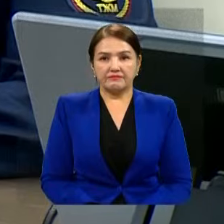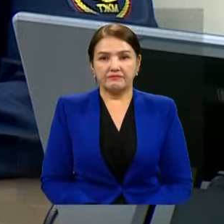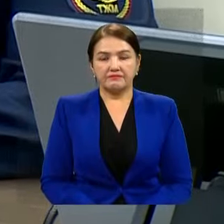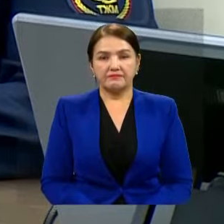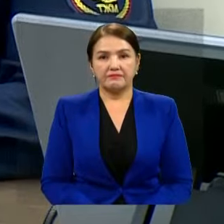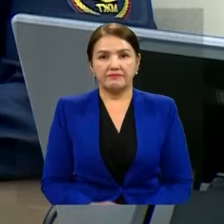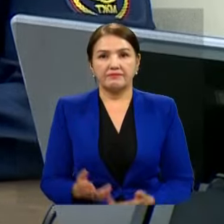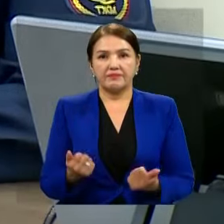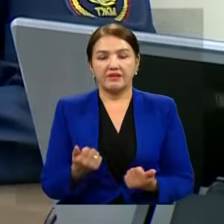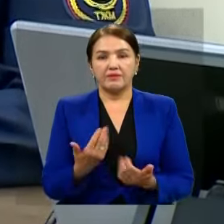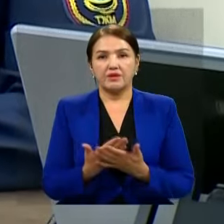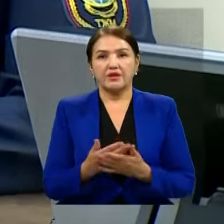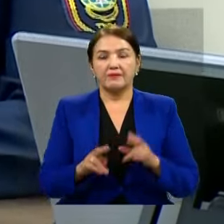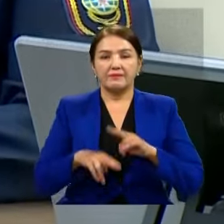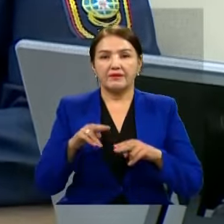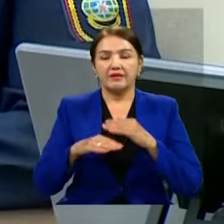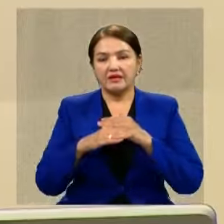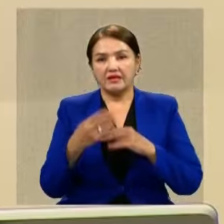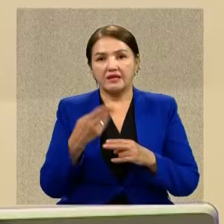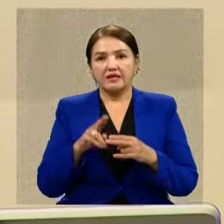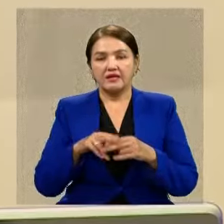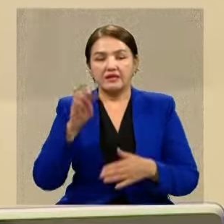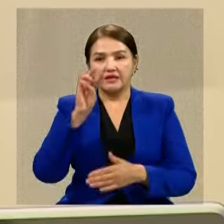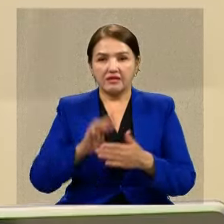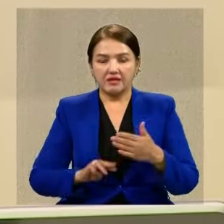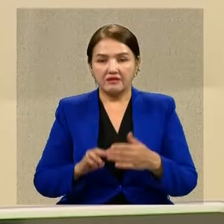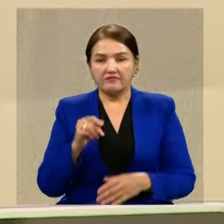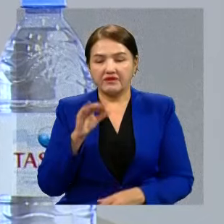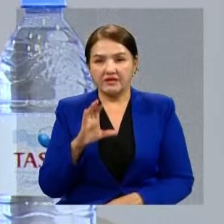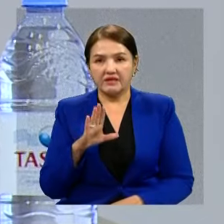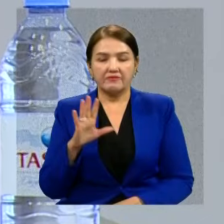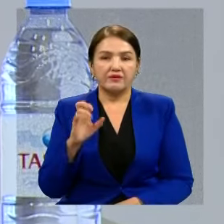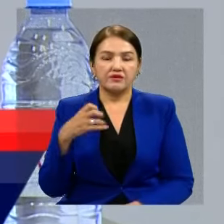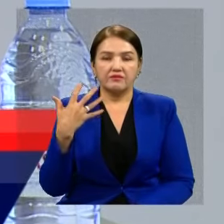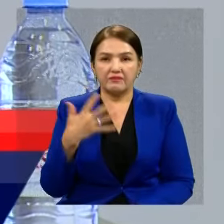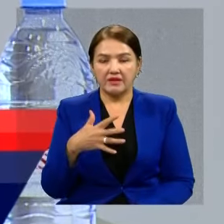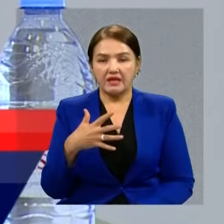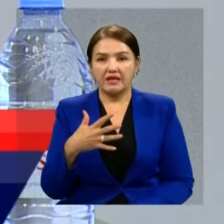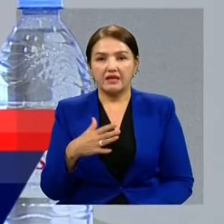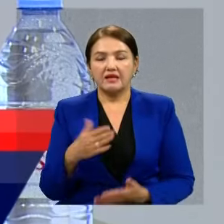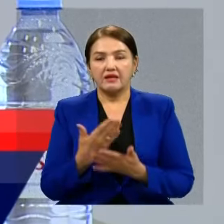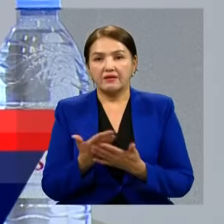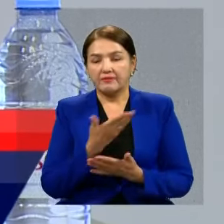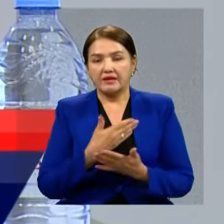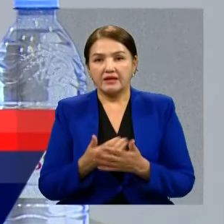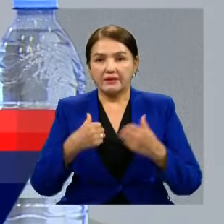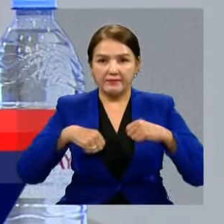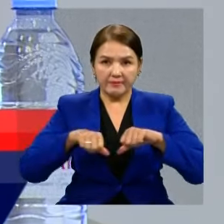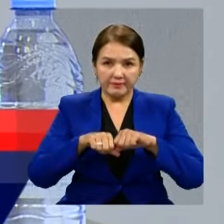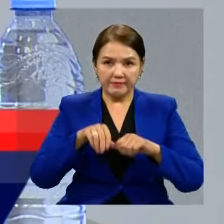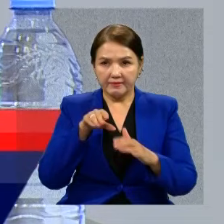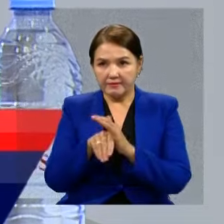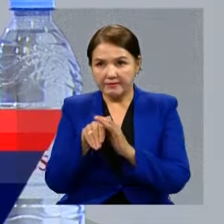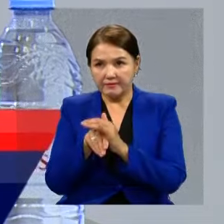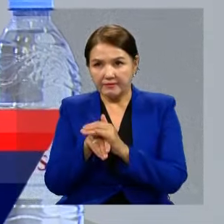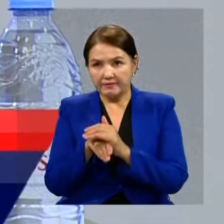по содержанию строительной площадки это идут штрафы МПС. 505-я статья, ну, это их. Но мы в любом случае в комиссии присутствуем также,